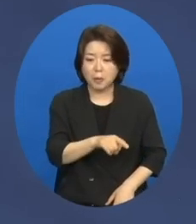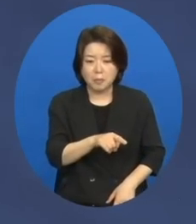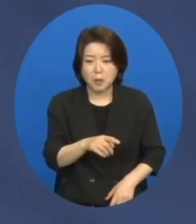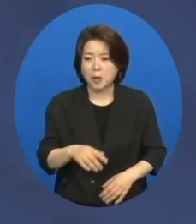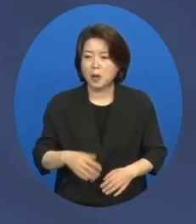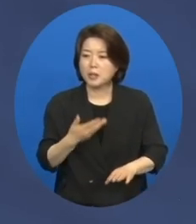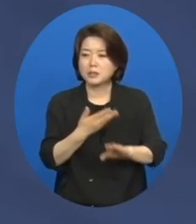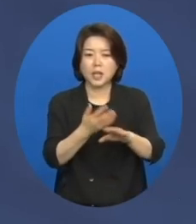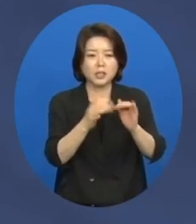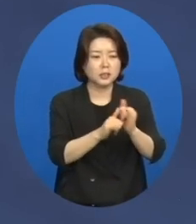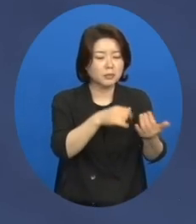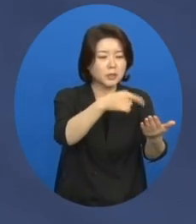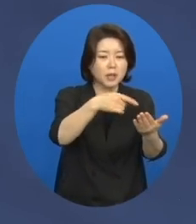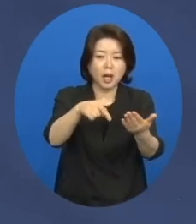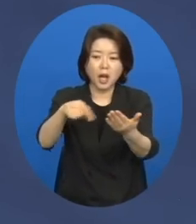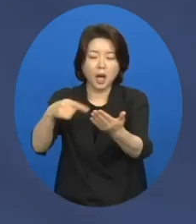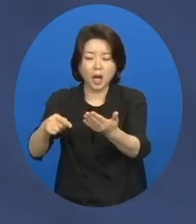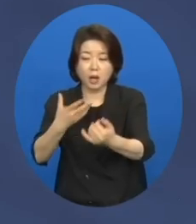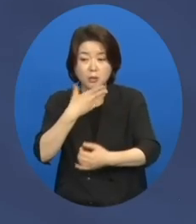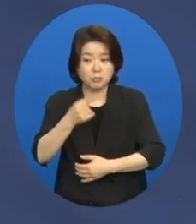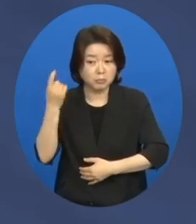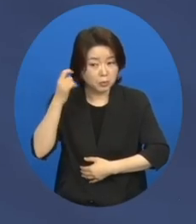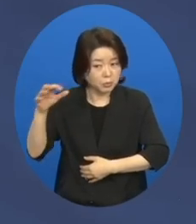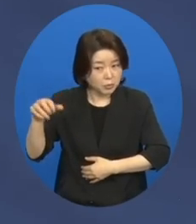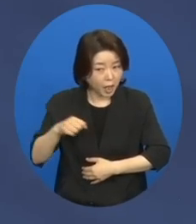우리가 남에게 가르쳤던 복음을 가지고